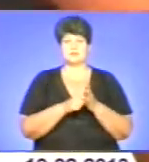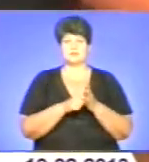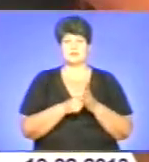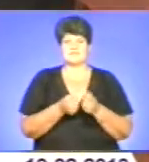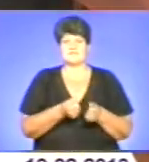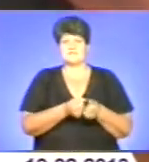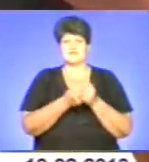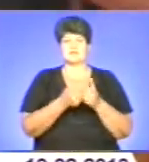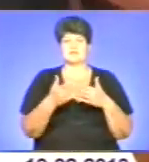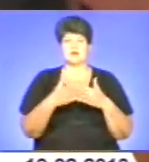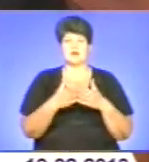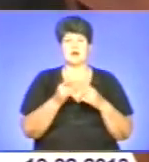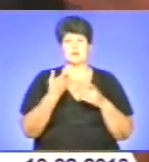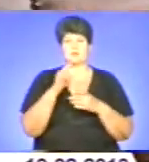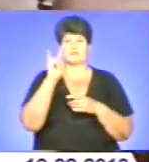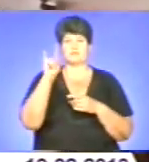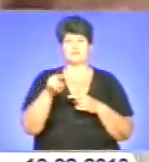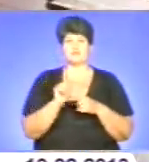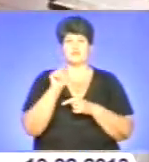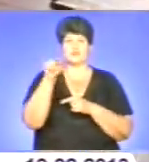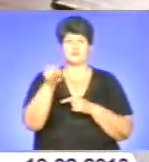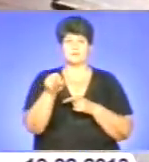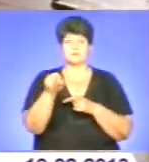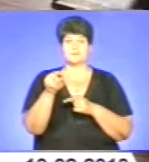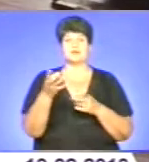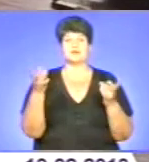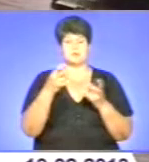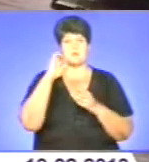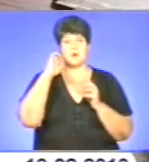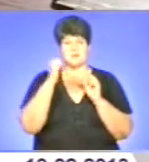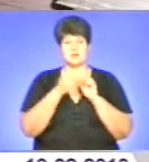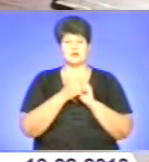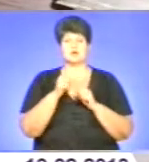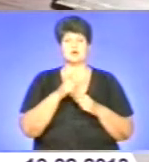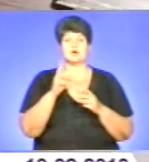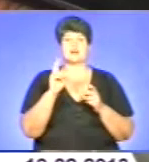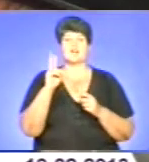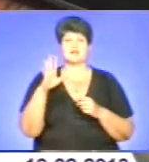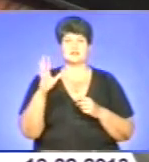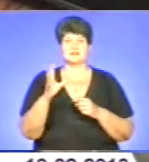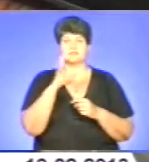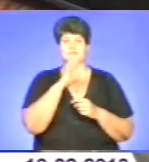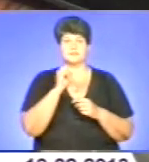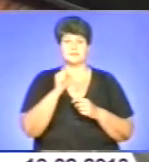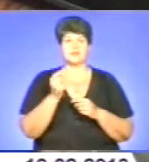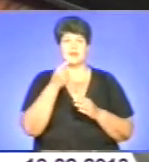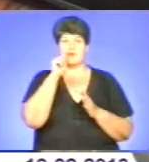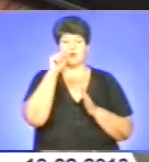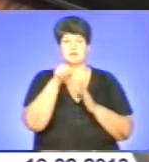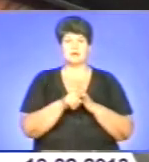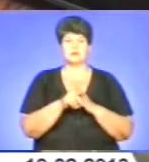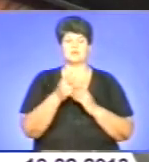двері чи проникнути через вікно слід пам'ятати що квартирні злодії не забираються у чужі квартири Доки не